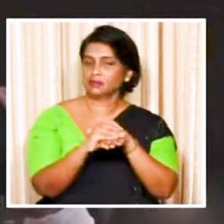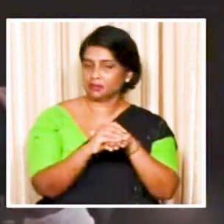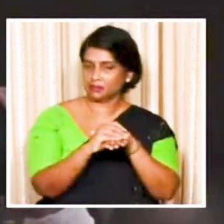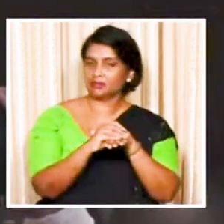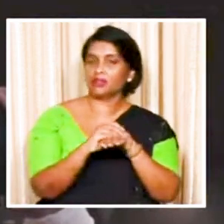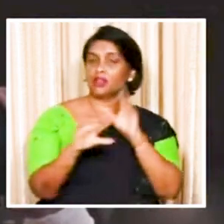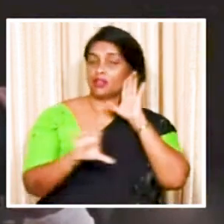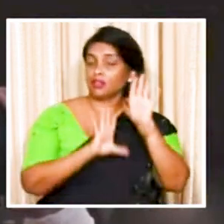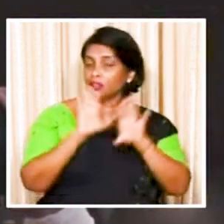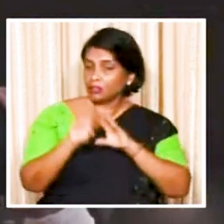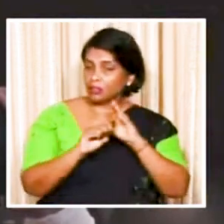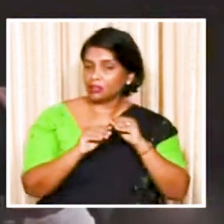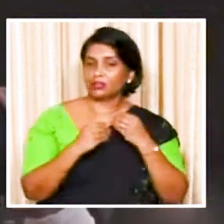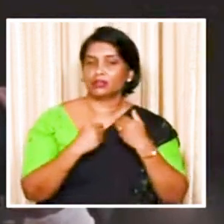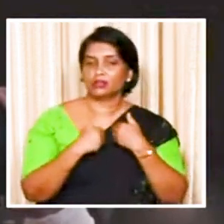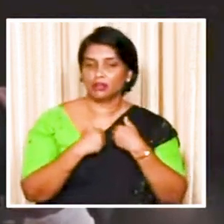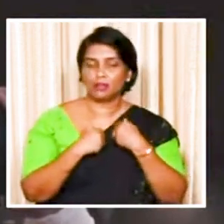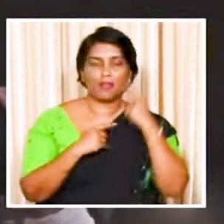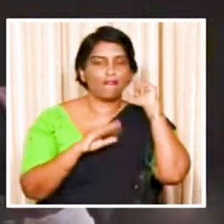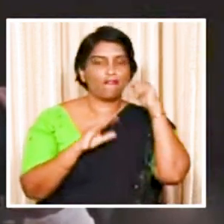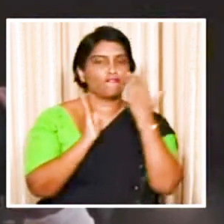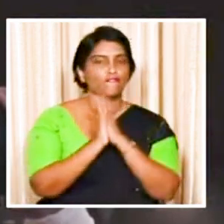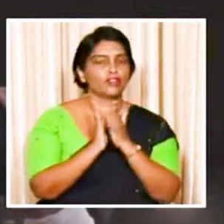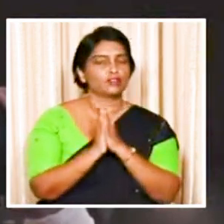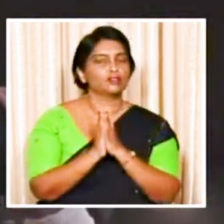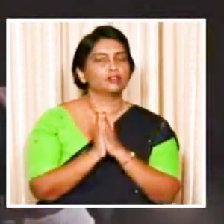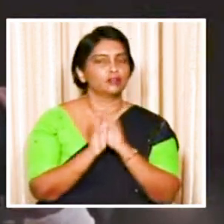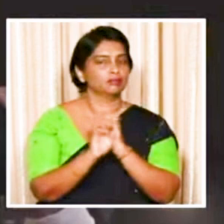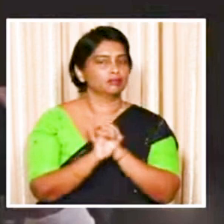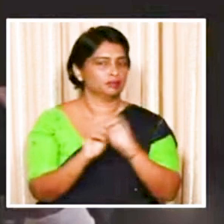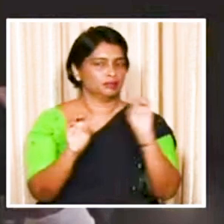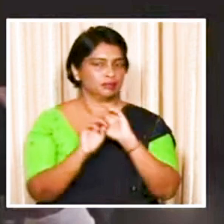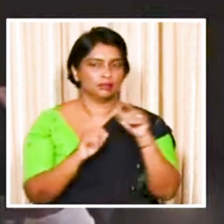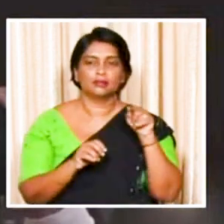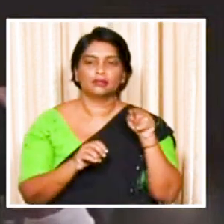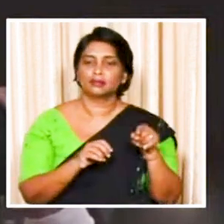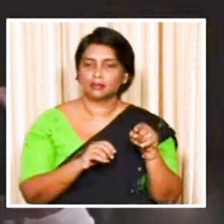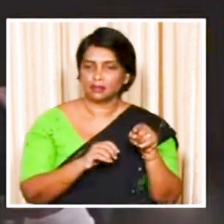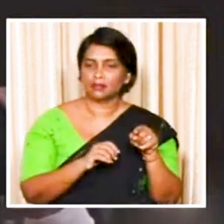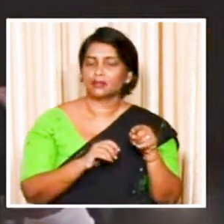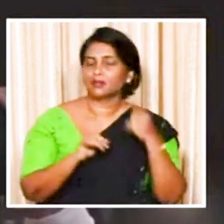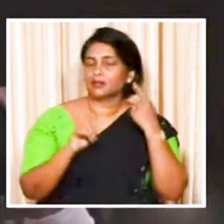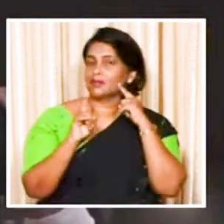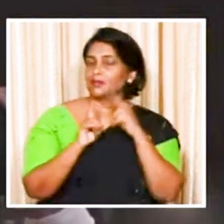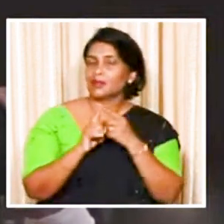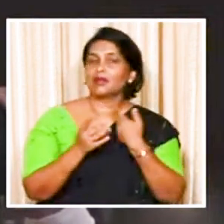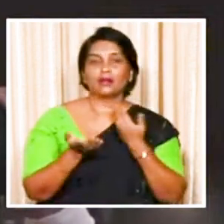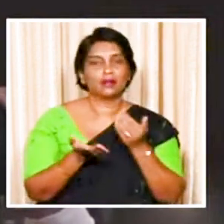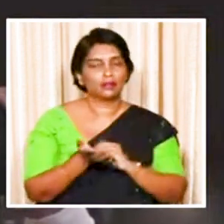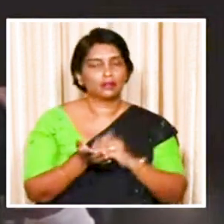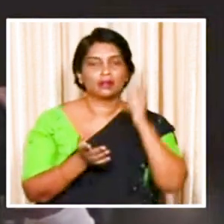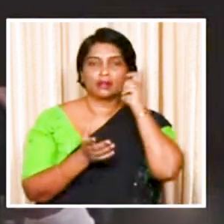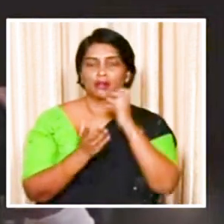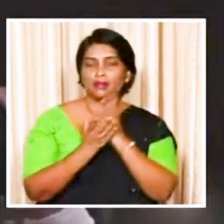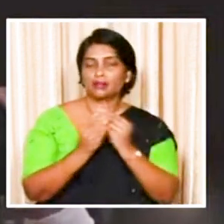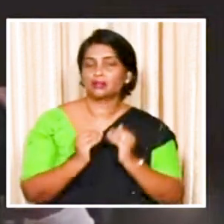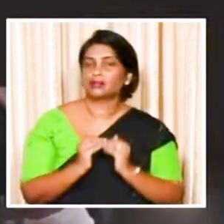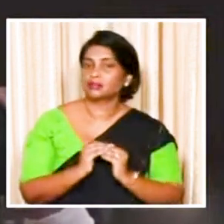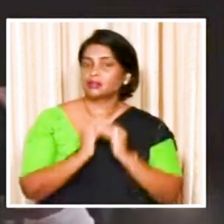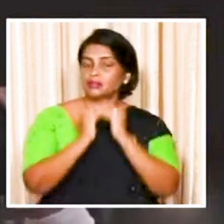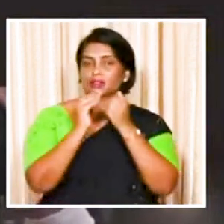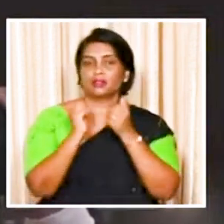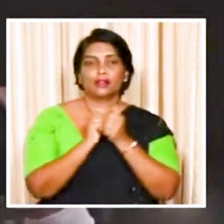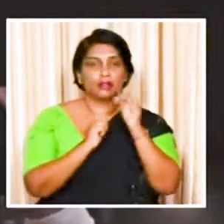முகப்புத்தக பதிவுகளையும் மேற்கோள் காட்டி நான் பயங்கரவாதத்தை மிளிர்வாக்கும் செயல்பாடுகளில் ஈடுபட்டுள்ளதாகவும்